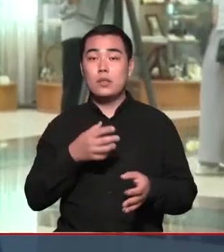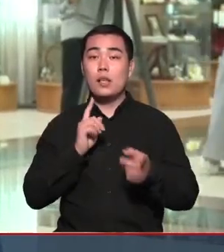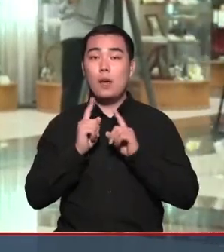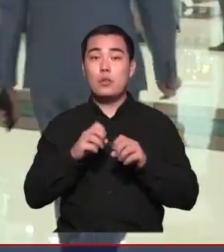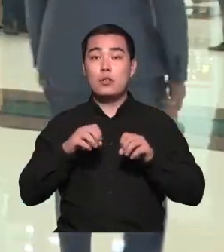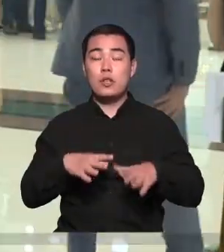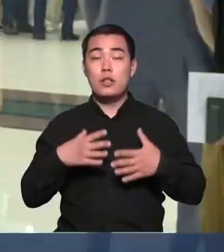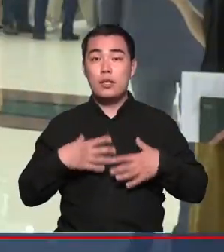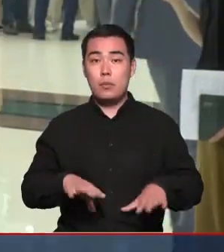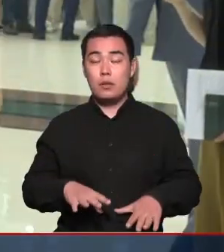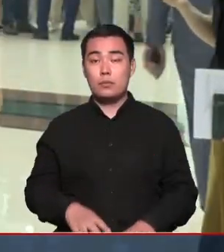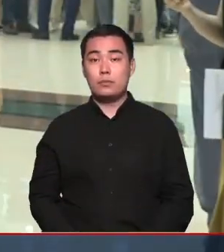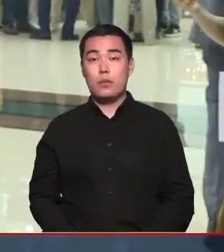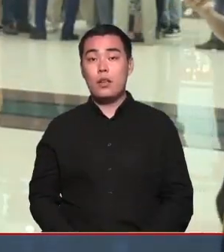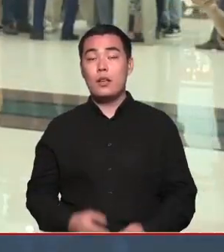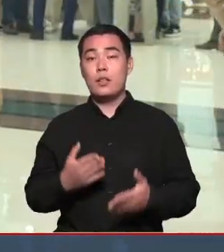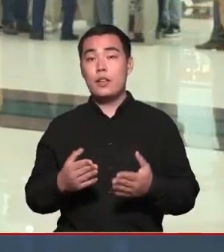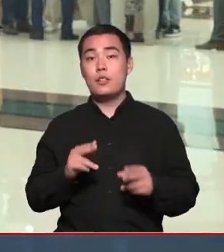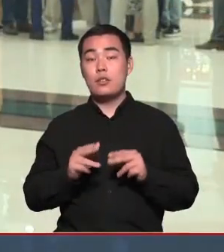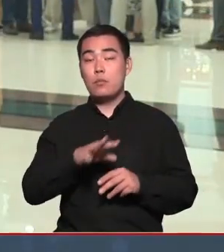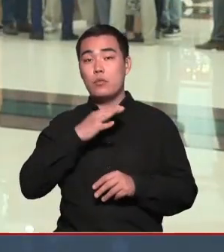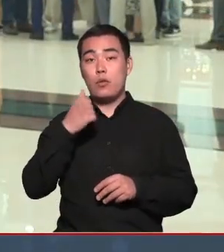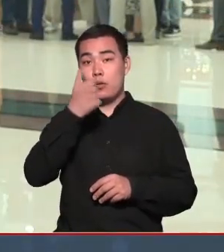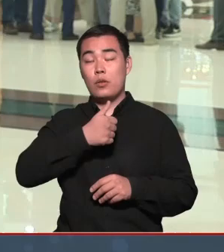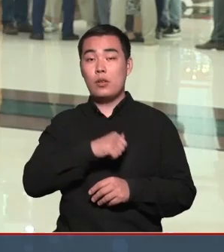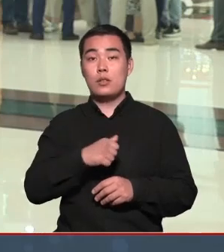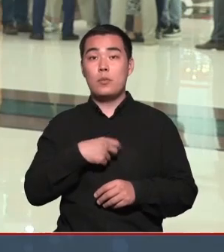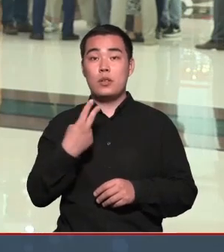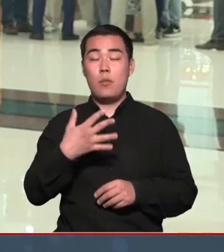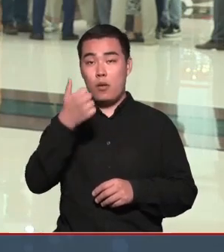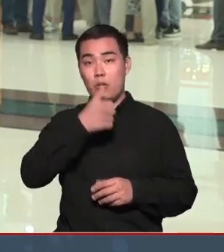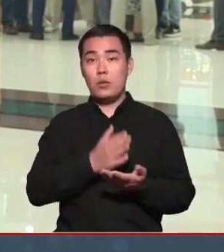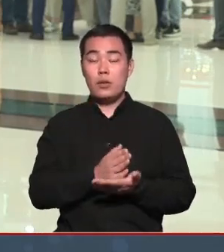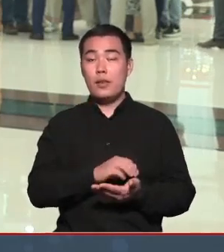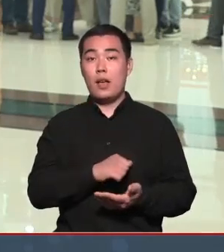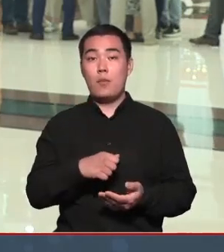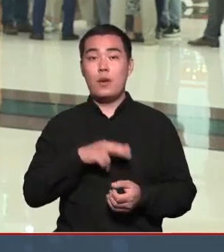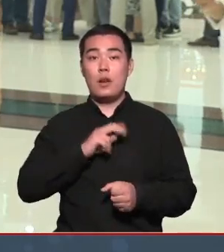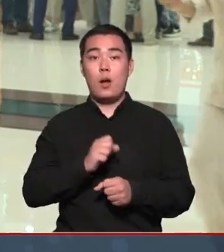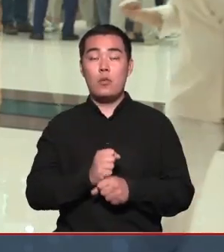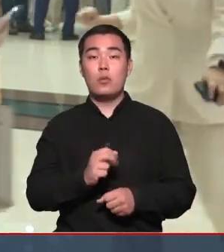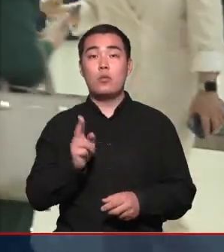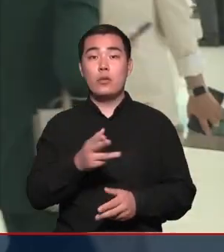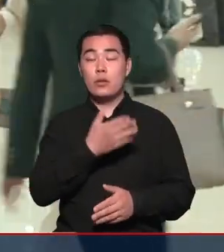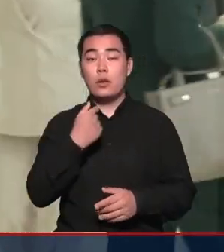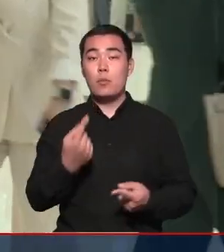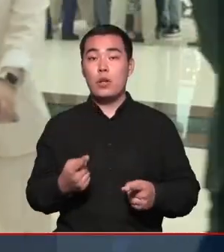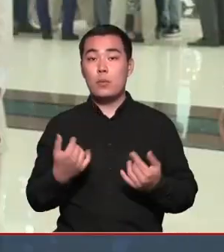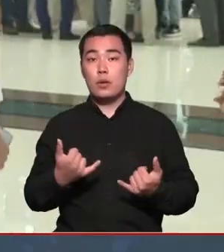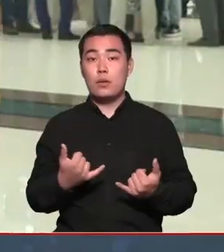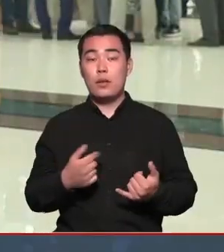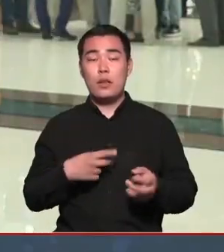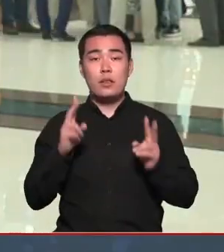шеше алмапты. Шын айтқанда, осы көп жыл 25 жылдан бері оған түбегейлі айналысып жатқан ешкім жоқ болатын.